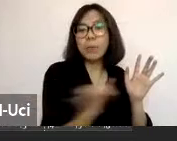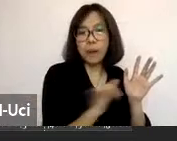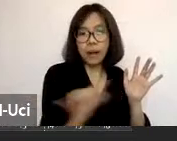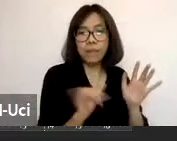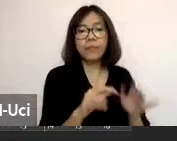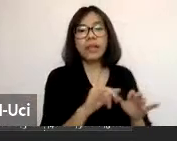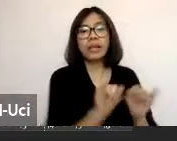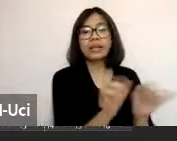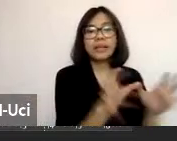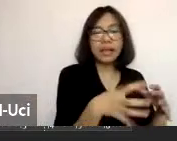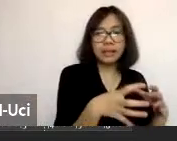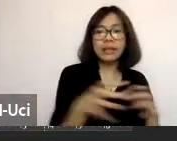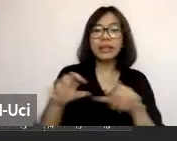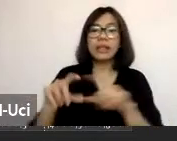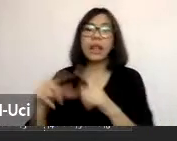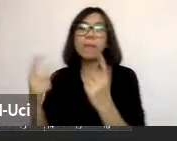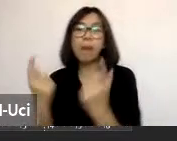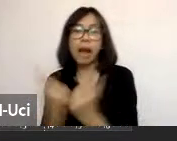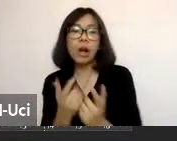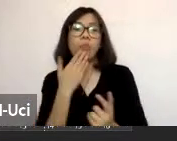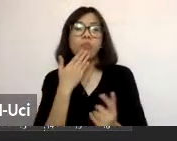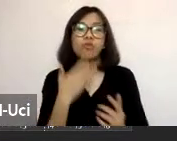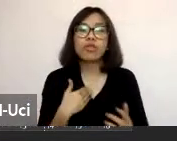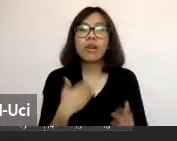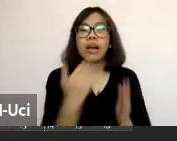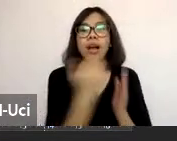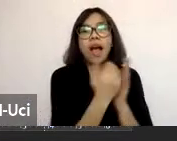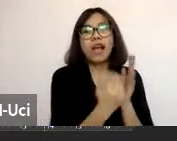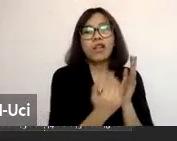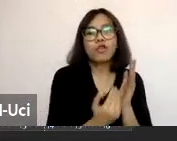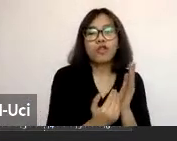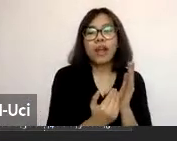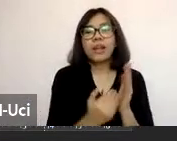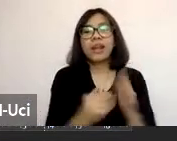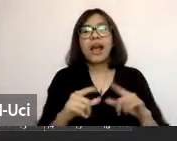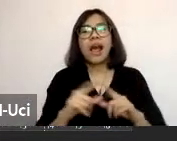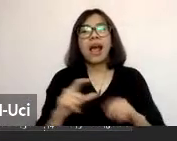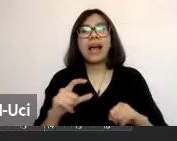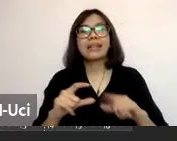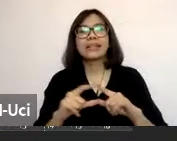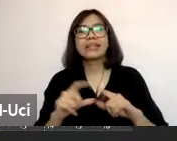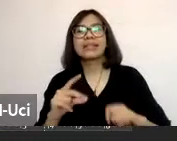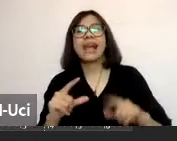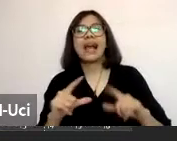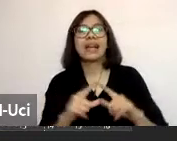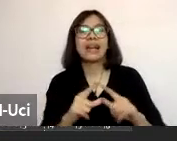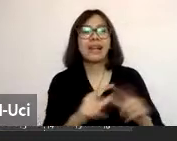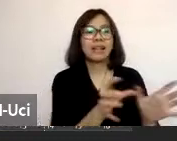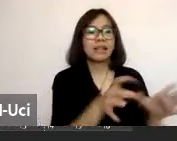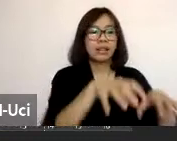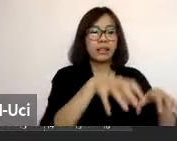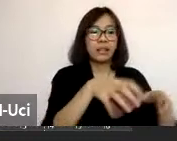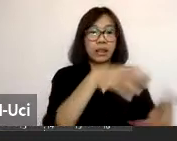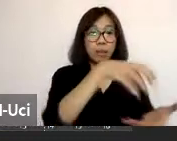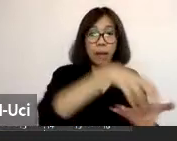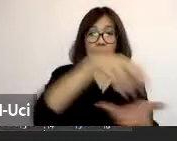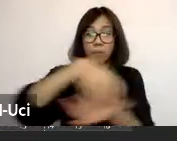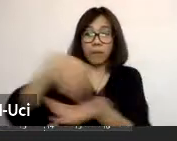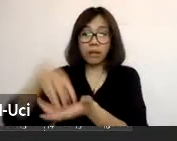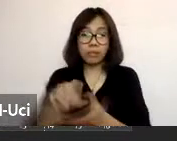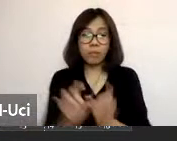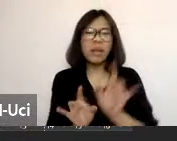sebut memiliki aturan beracara sendiri nah ini yang tadi sangat menyulitkan kalau nanti kita